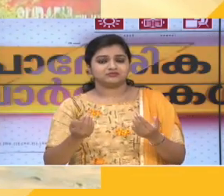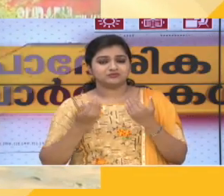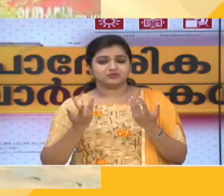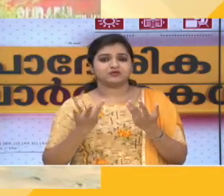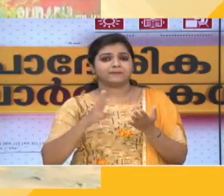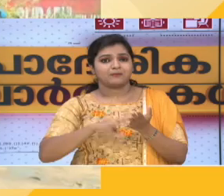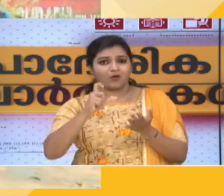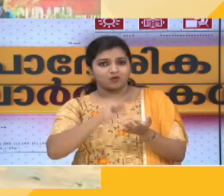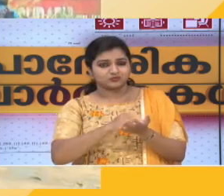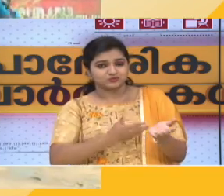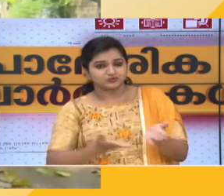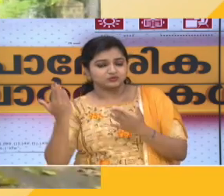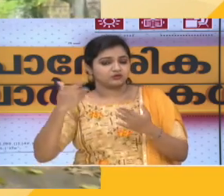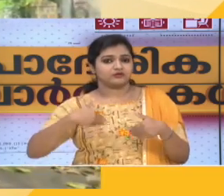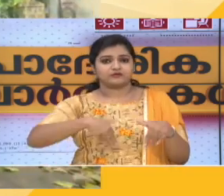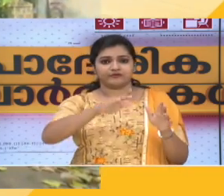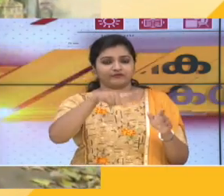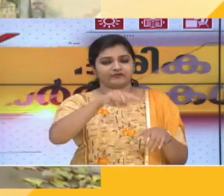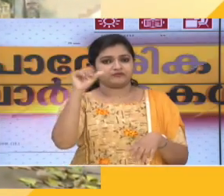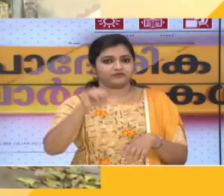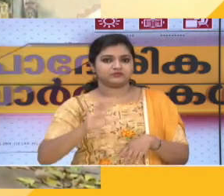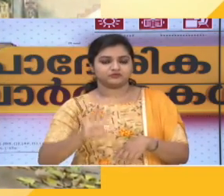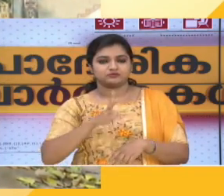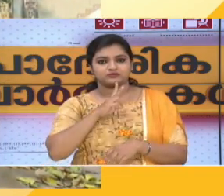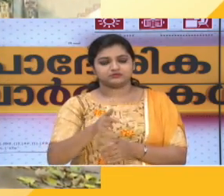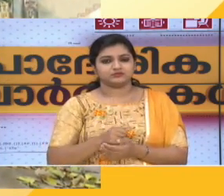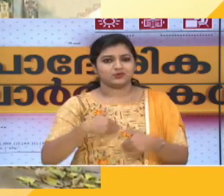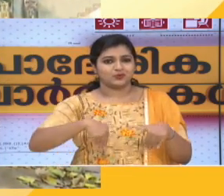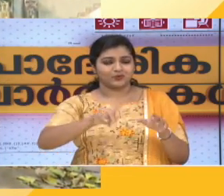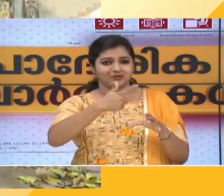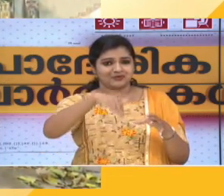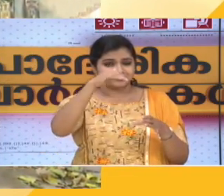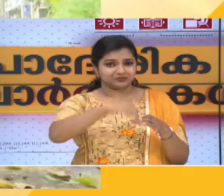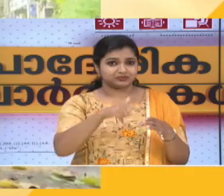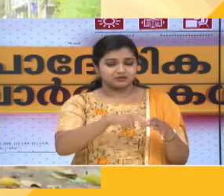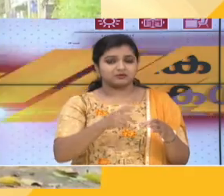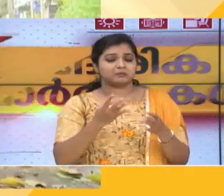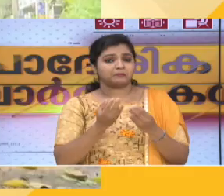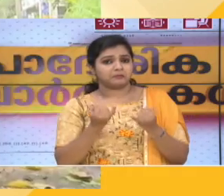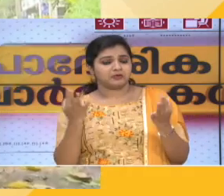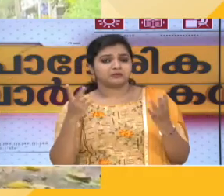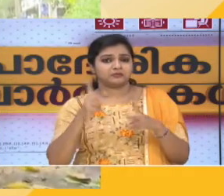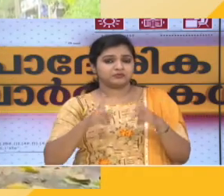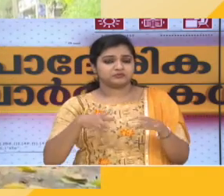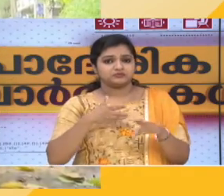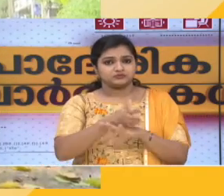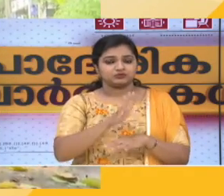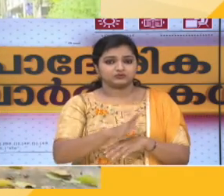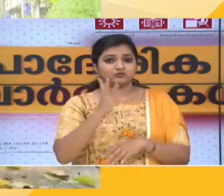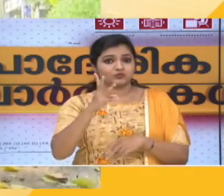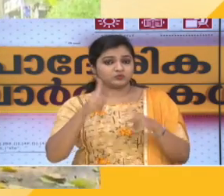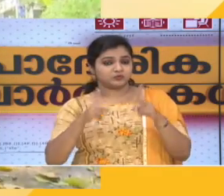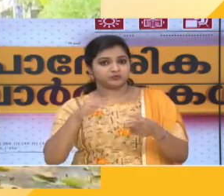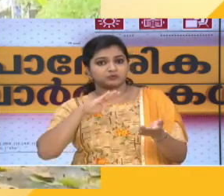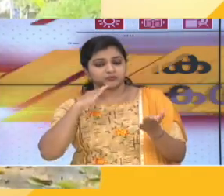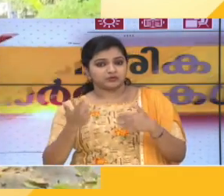പോകാൻ വേണ്ടിയിട്ട് ഇവരെ കഴിയുന്നില്ല. റോഡിലെ വലിയ ഗർത്തങ്ങൾ കാരണം നിരവധി പേരാണ് ഇവിടെ അപകടത്തിൽപ്പെടുന്നത്. 3 പേരുടെ മരണത്തിനും